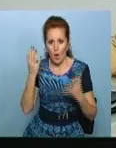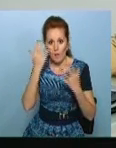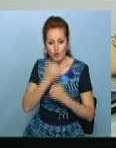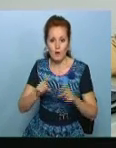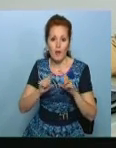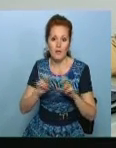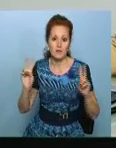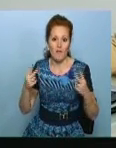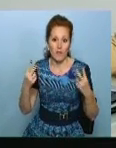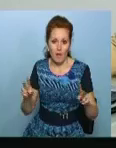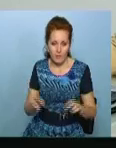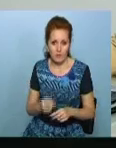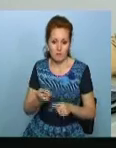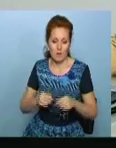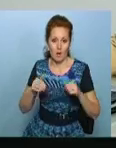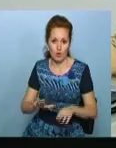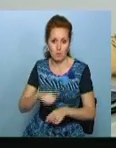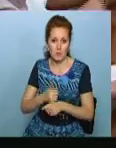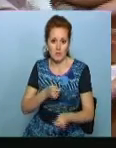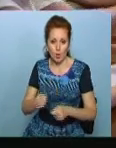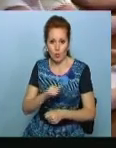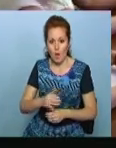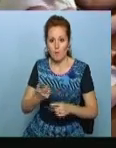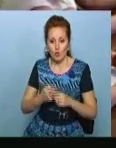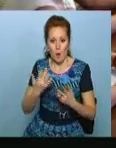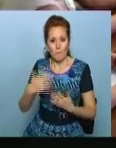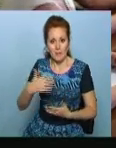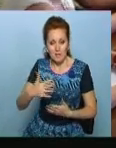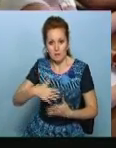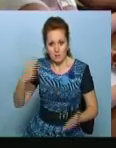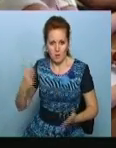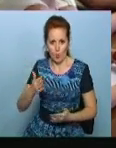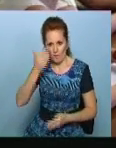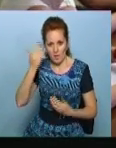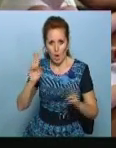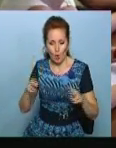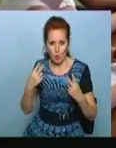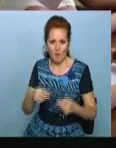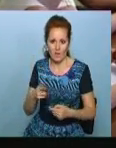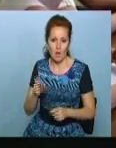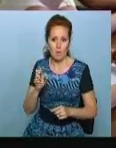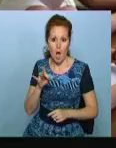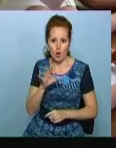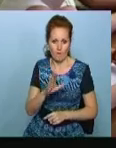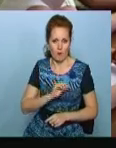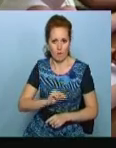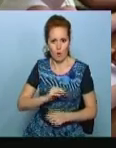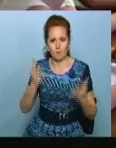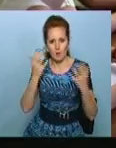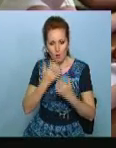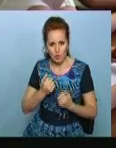выводу пришел президент Удмуртии. Больше полусотни увеселительных клубов и баров работают по ночам, доложил глава администрации Ижевска